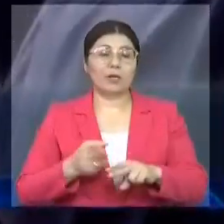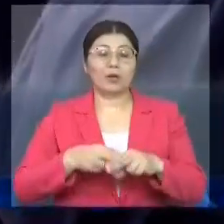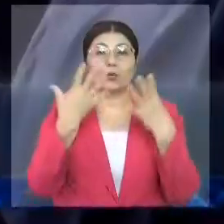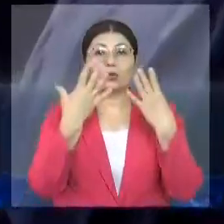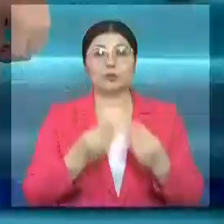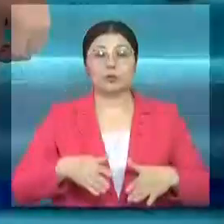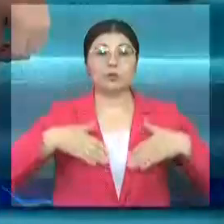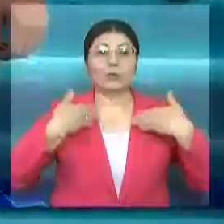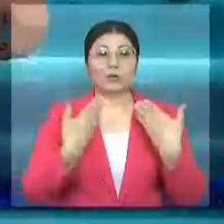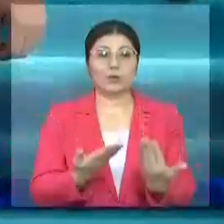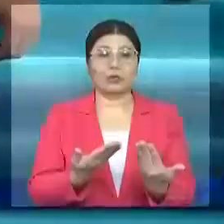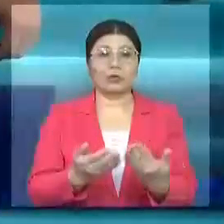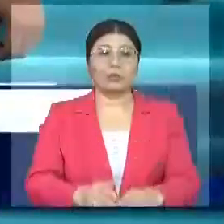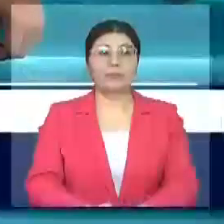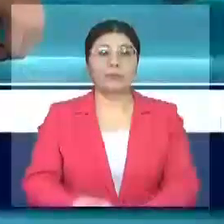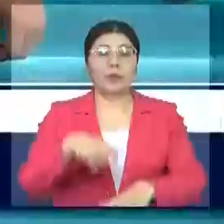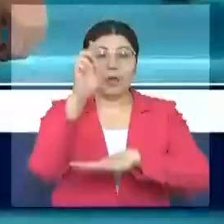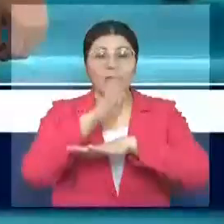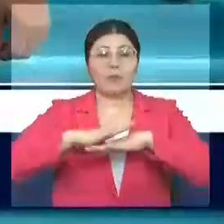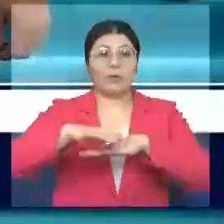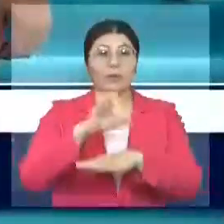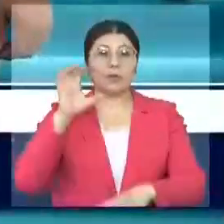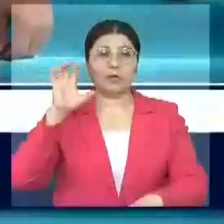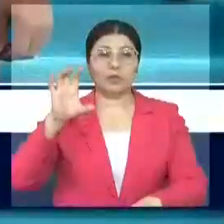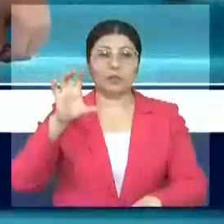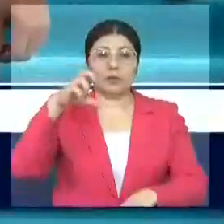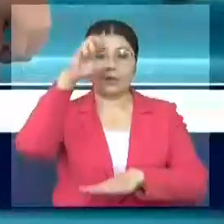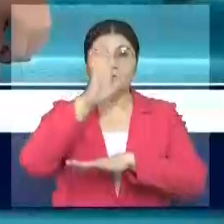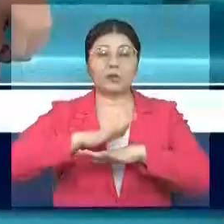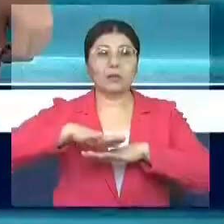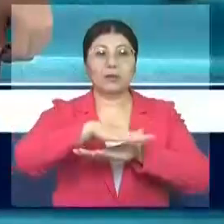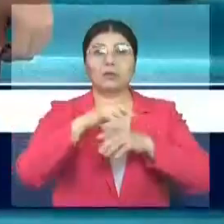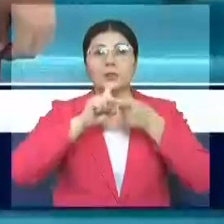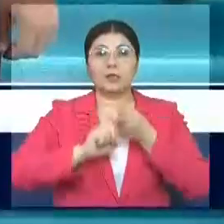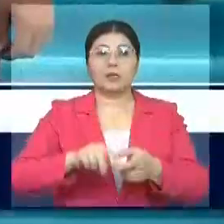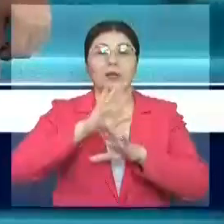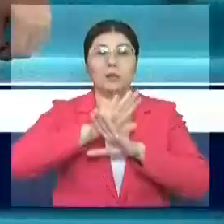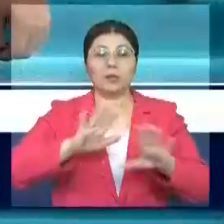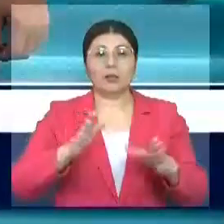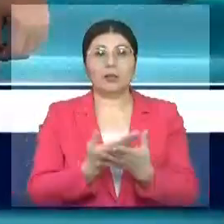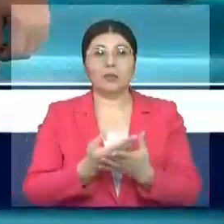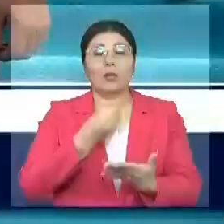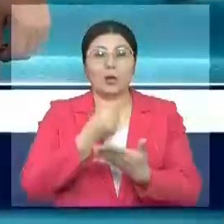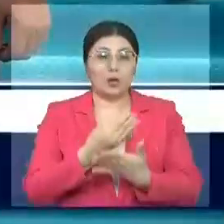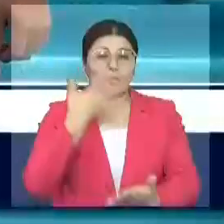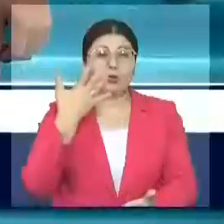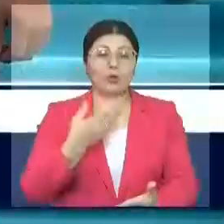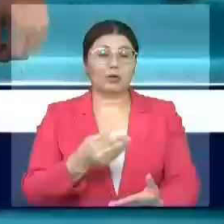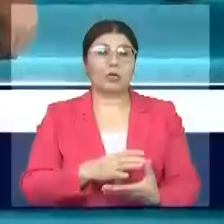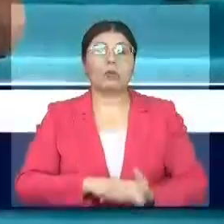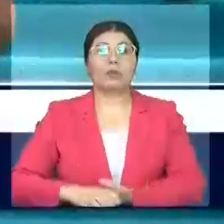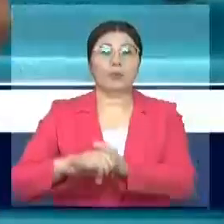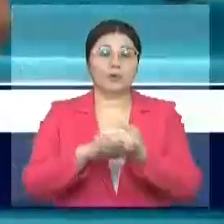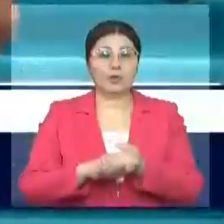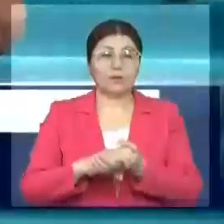мерекемен құттықтады. Мемлекеттік рәміздер еліміздің егемендігін, құндылықтары мен біртұтастығын